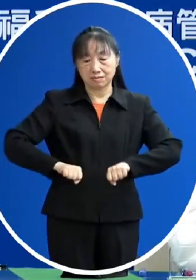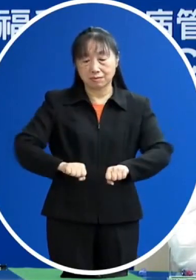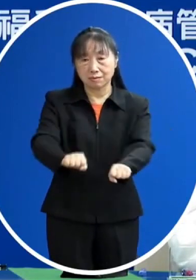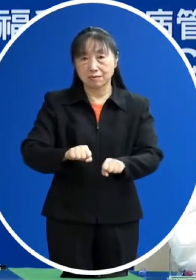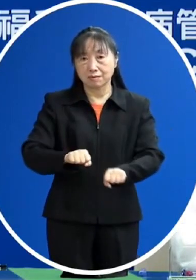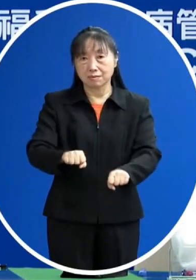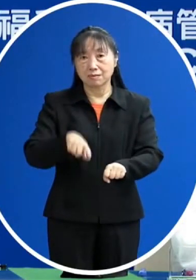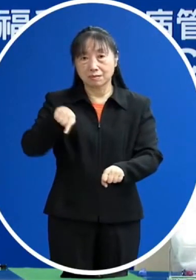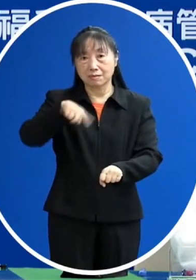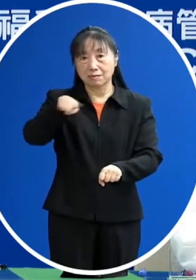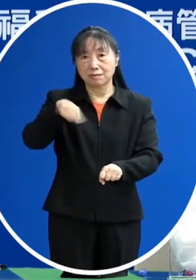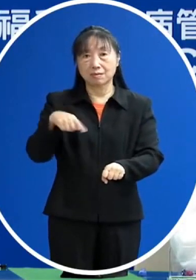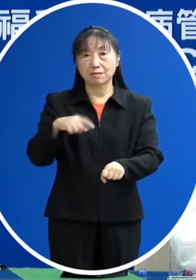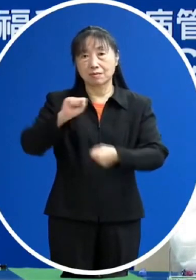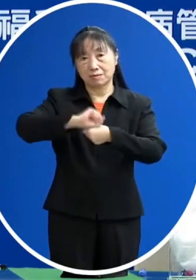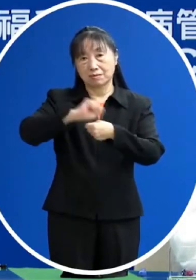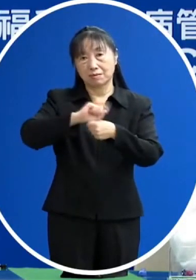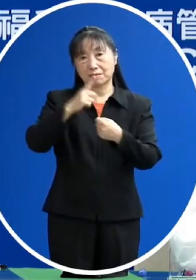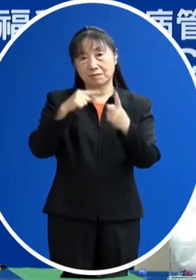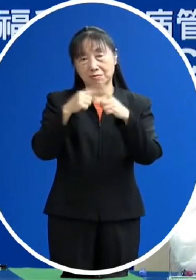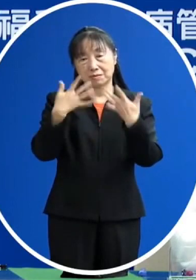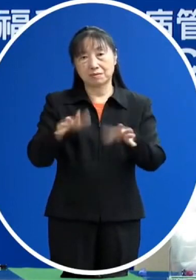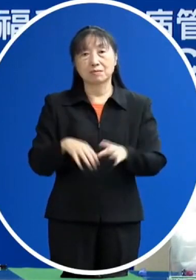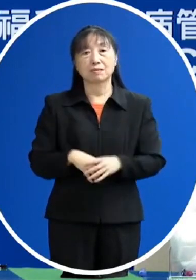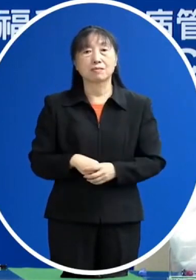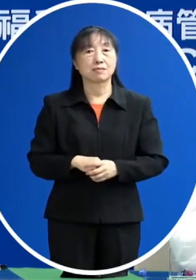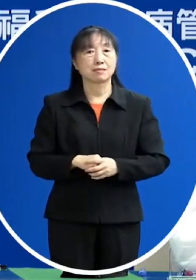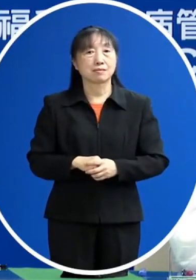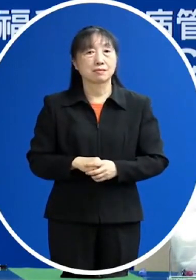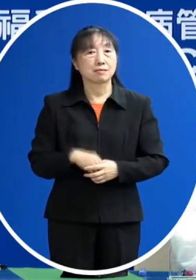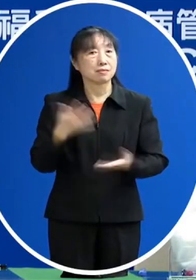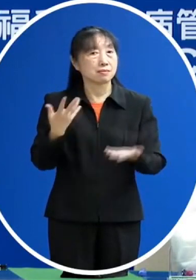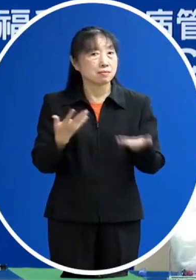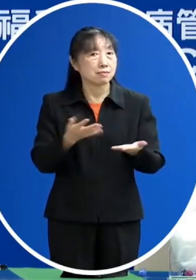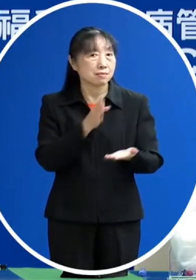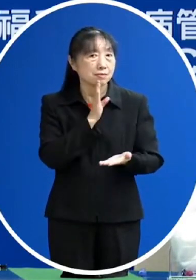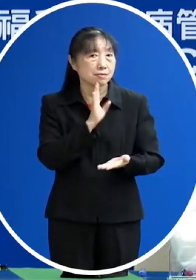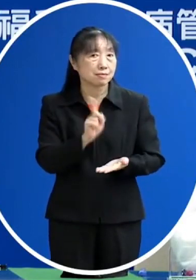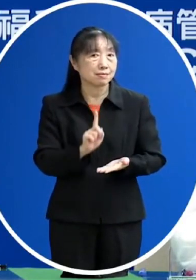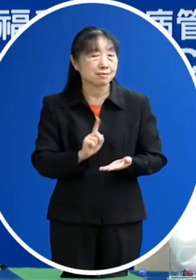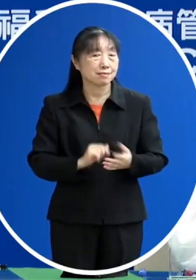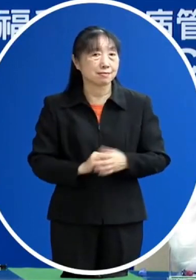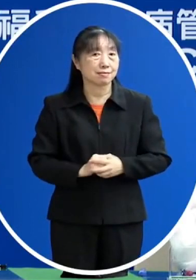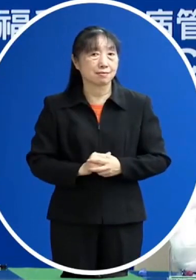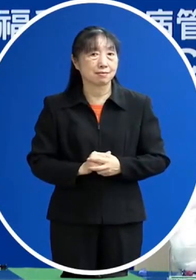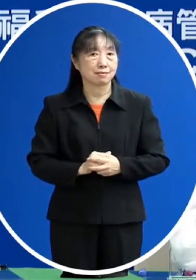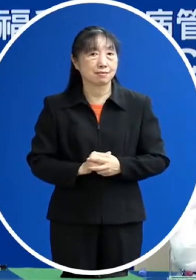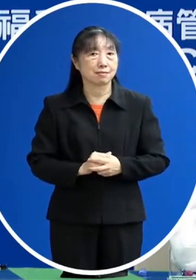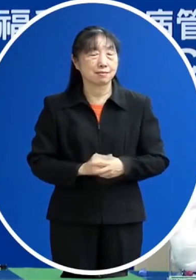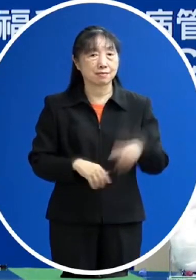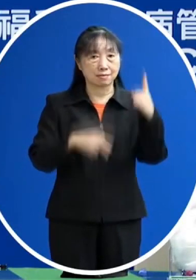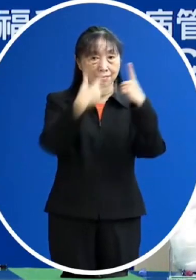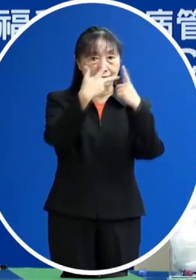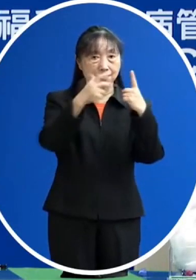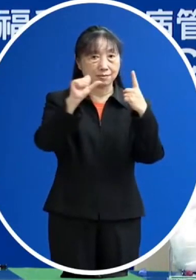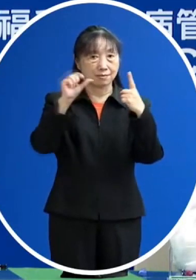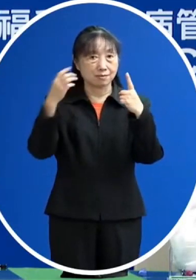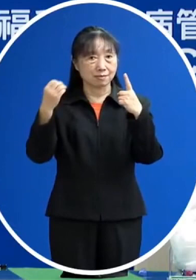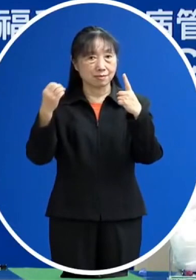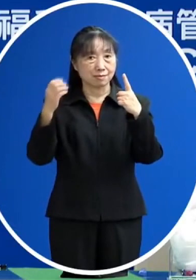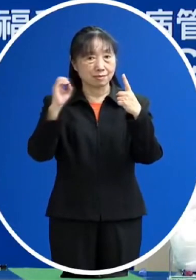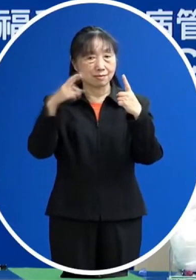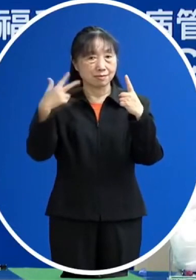边就增加的比较多哈，手推车增加比较多，大概就是好，从